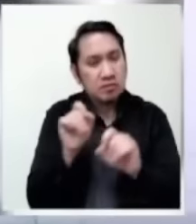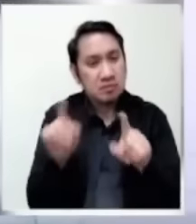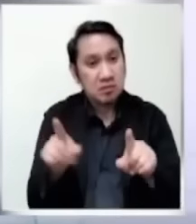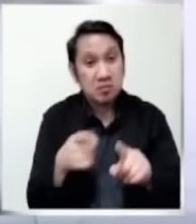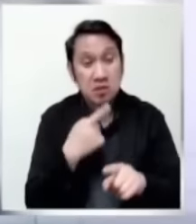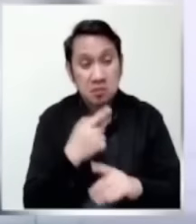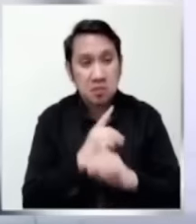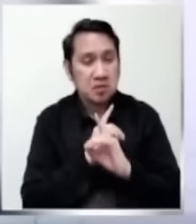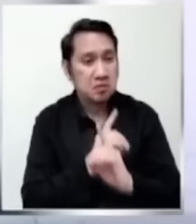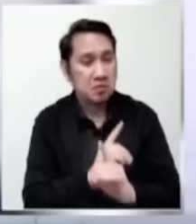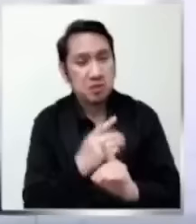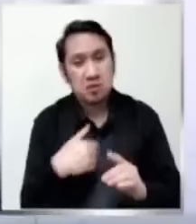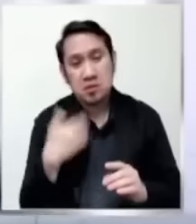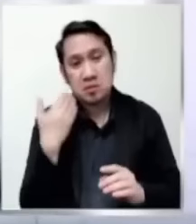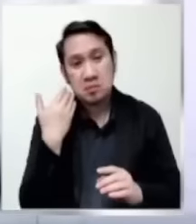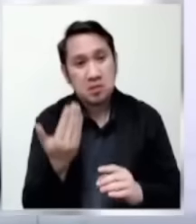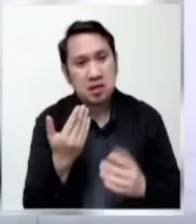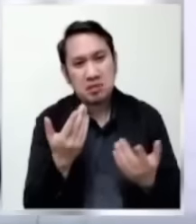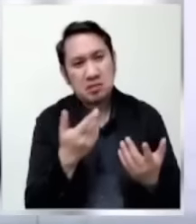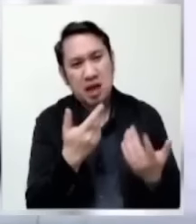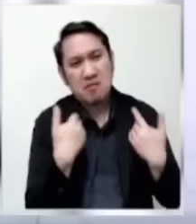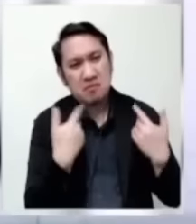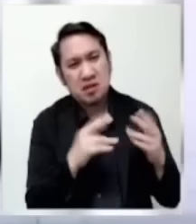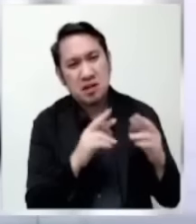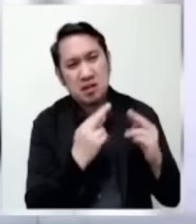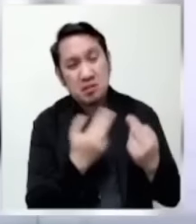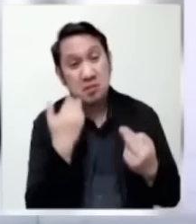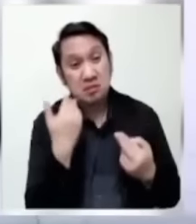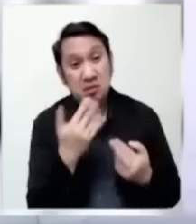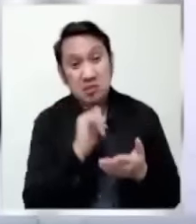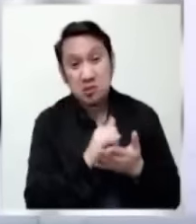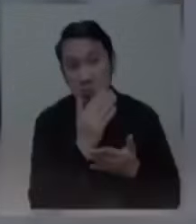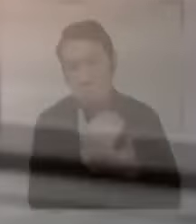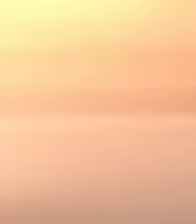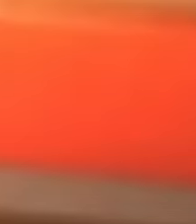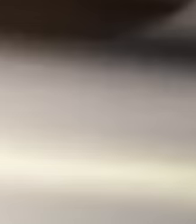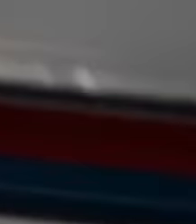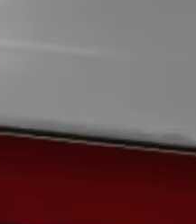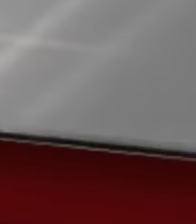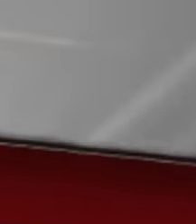niya maasikaso ang kanyang negosyo. Tunghayan yan sa aking eksklusibong pagtutok.